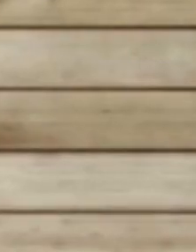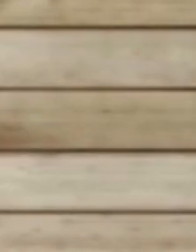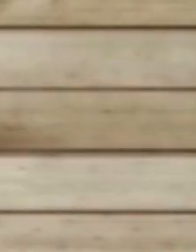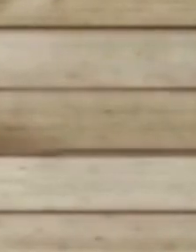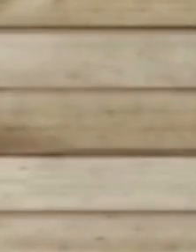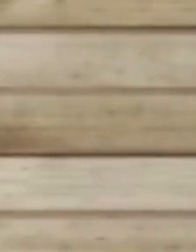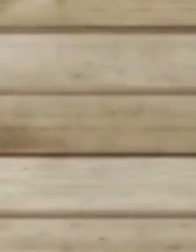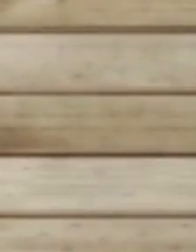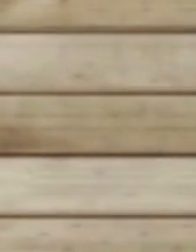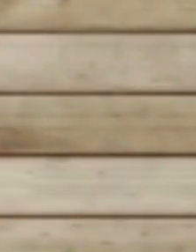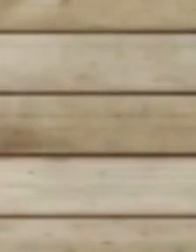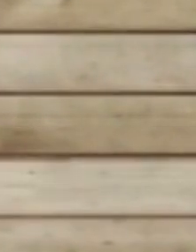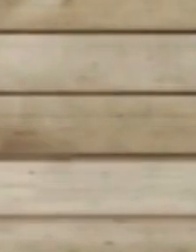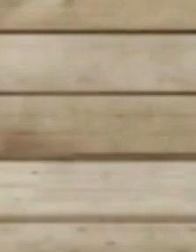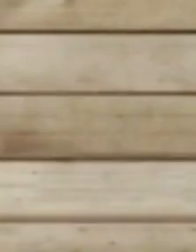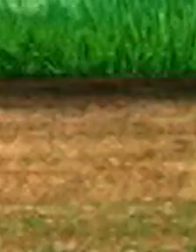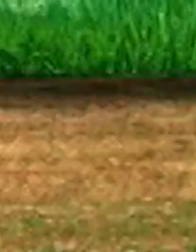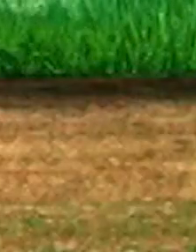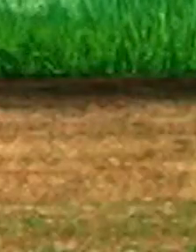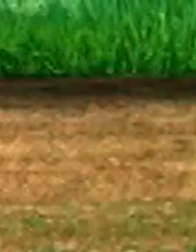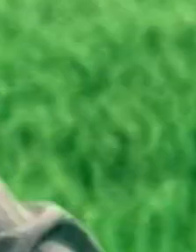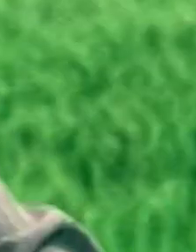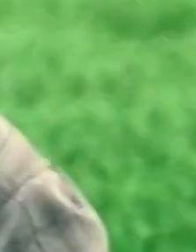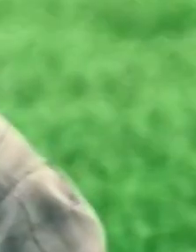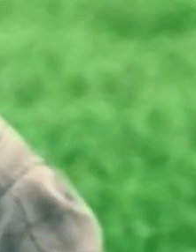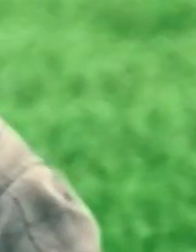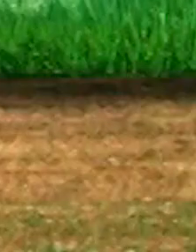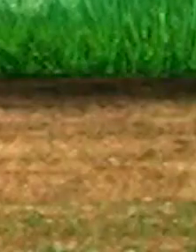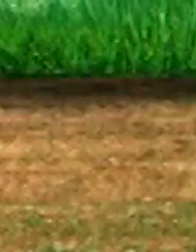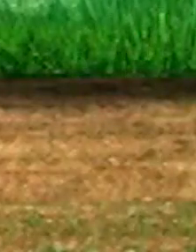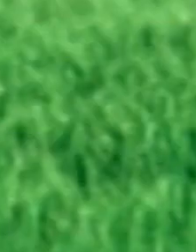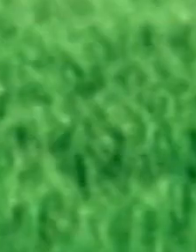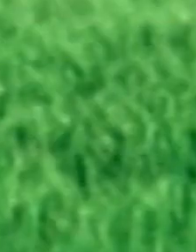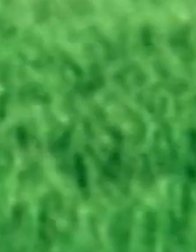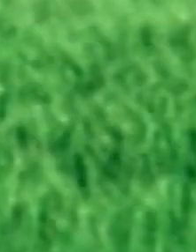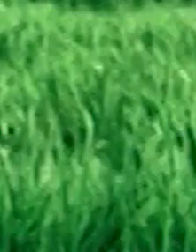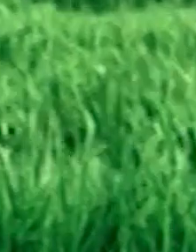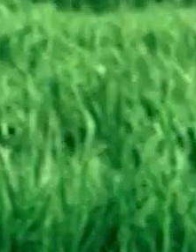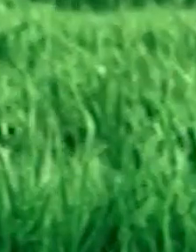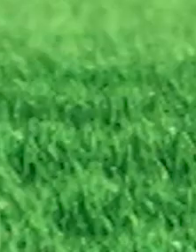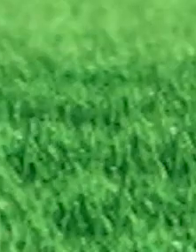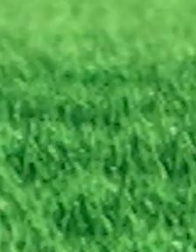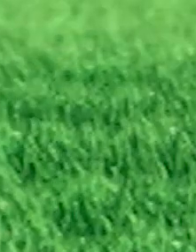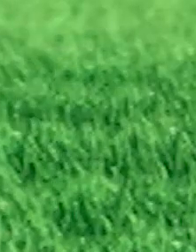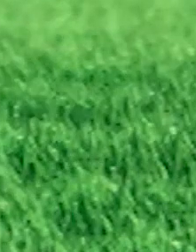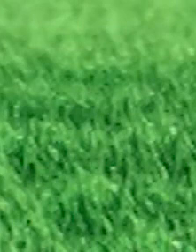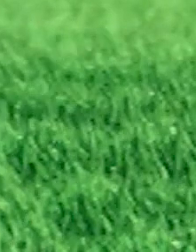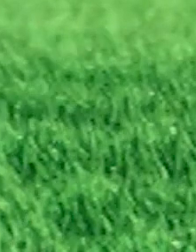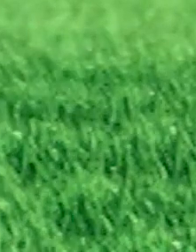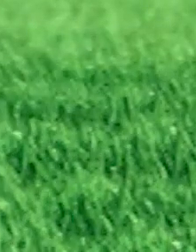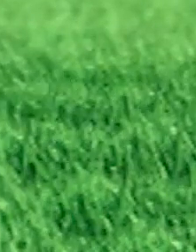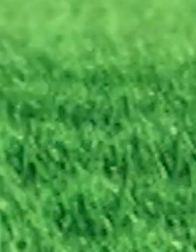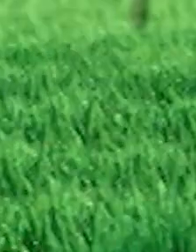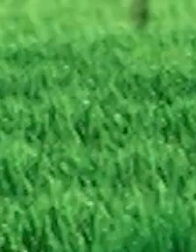นี่คือการทำงานของทีมหมอครอบครัวฉบับย่อลุงสุกจู่ๆก็ปากเบี้ยวแล้วล้มลงญาติรีบโทรหารอพอส